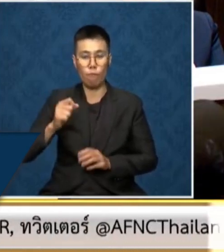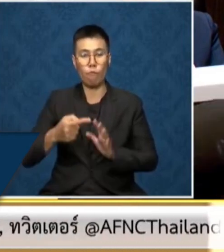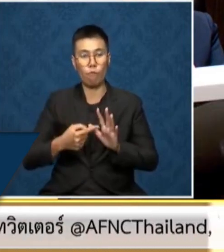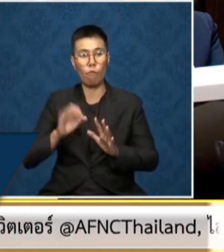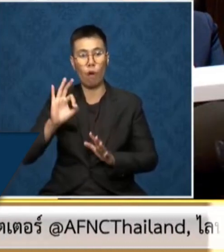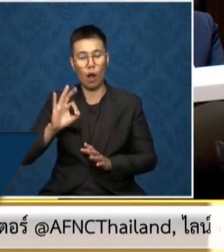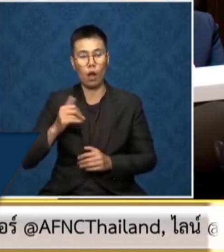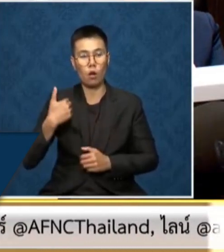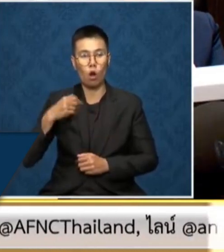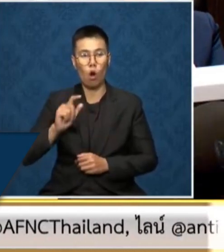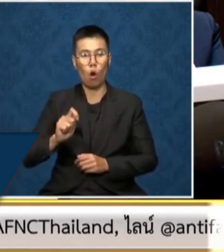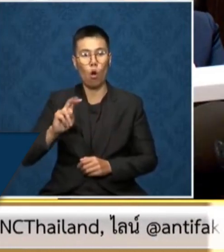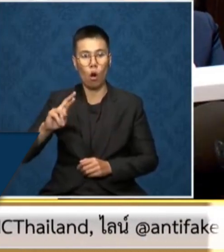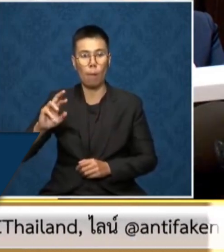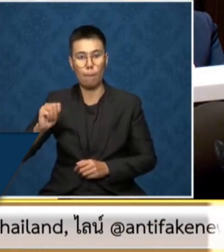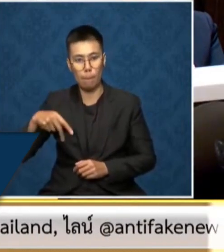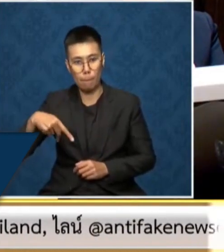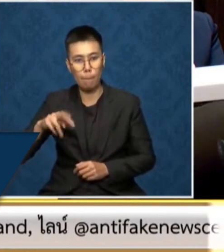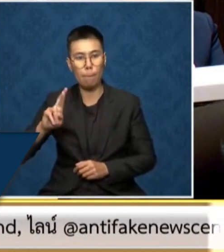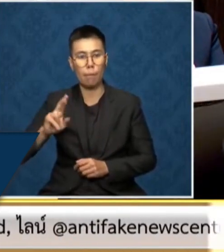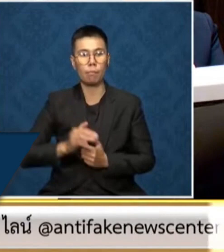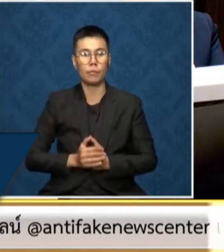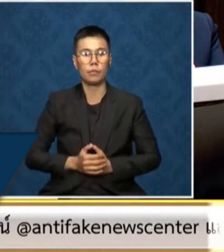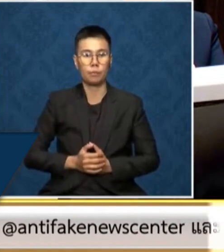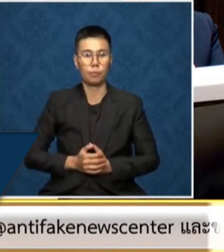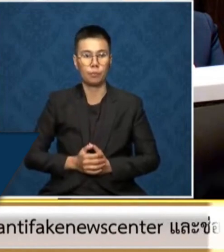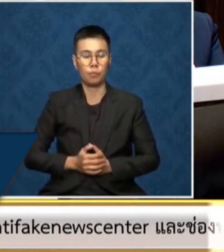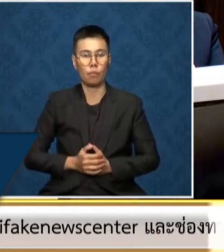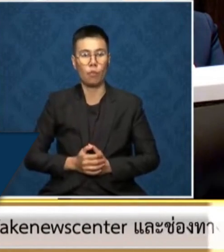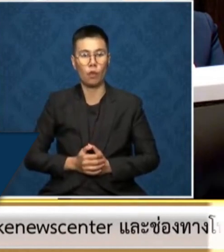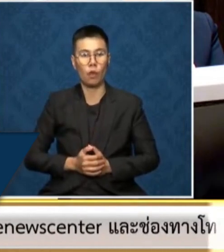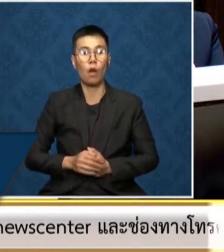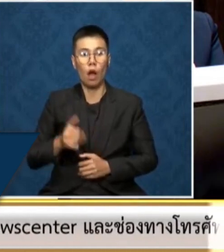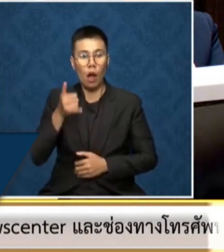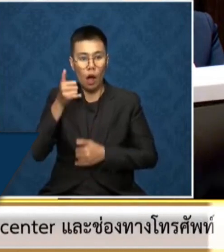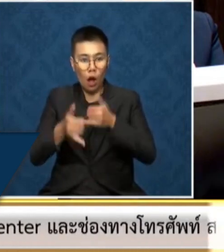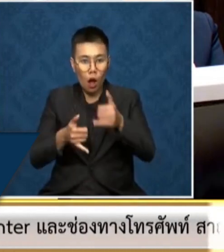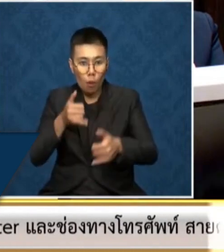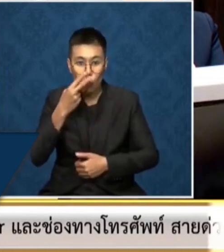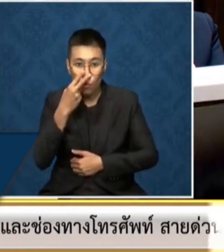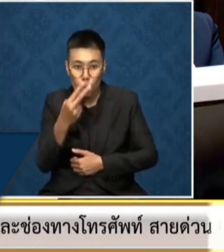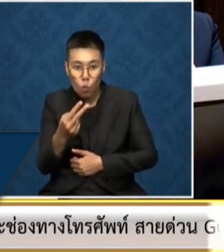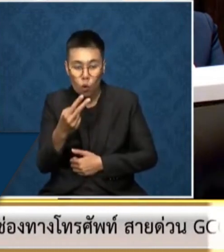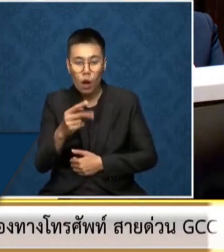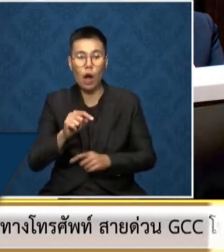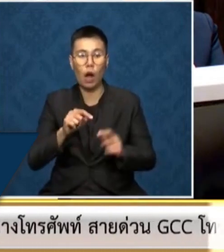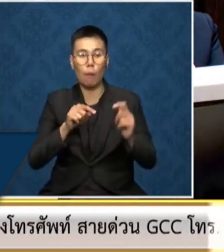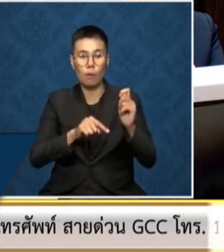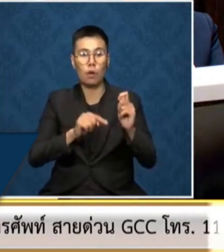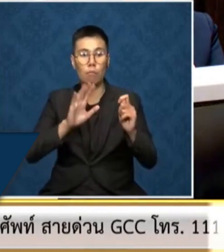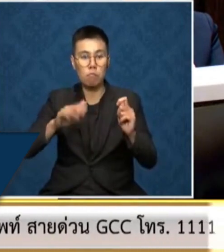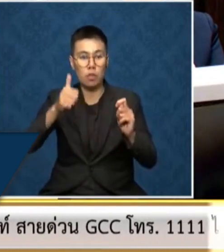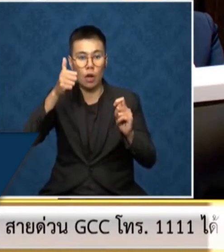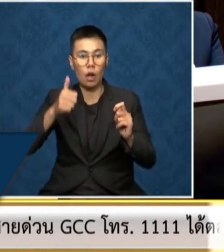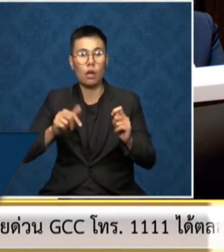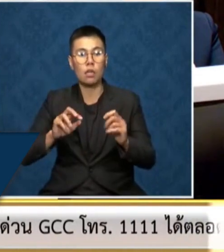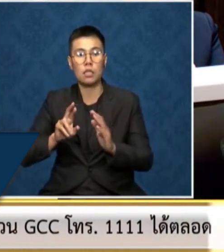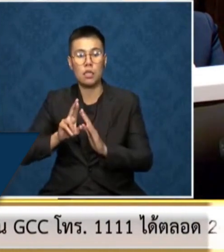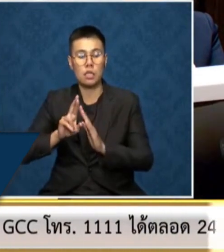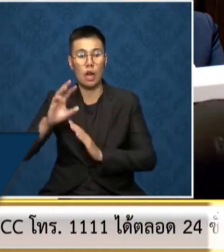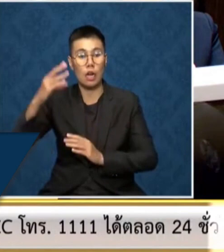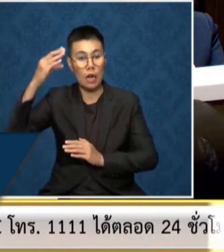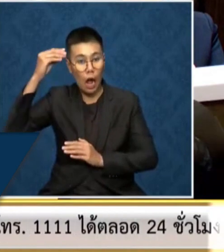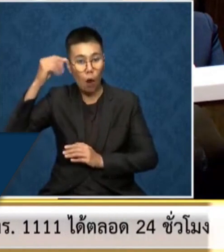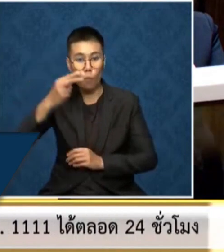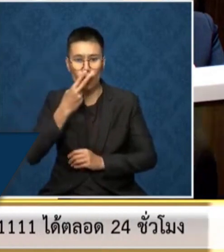บกิรีภูอดน คุณอรพัธจัตาเรื่องหรอพื้ที่ทั้งอำเภอเมือง อำเภอเชียงดาว